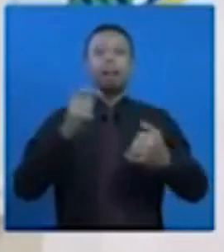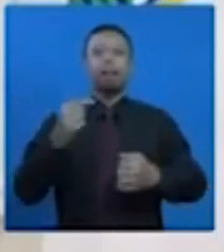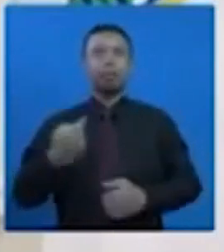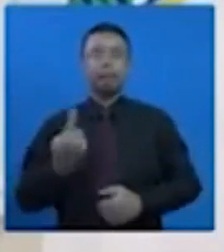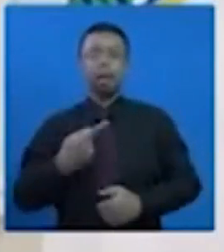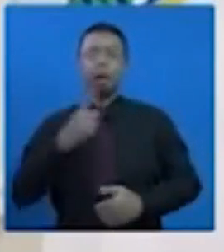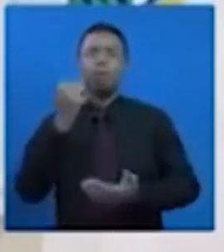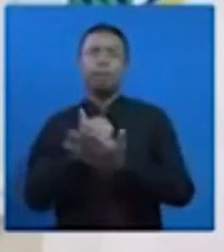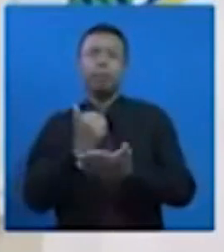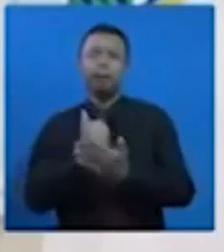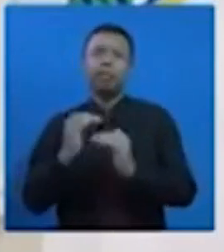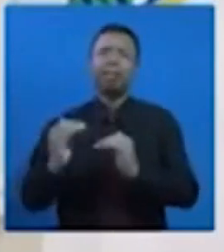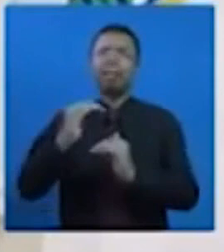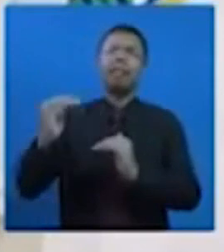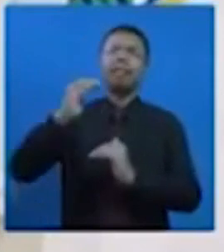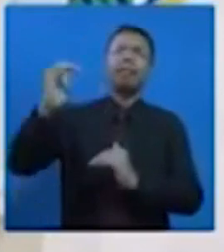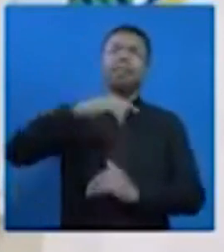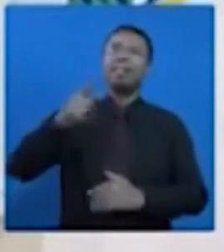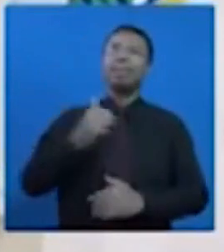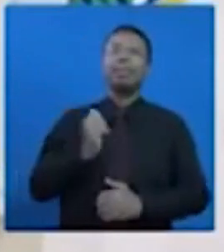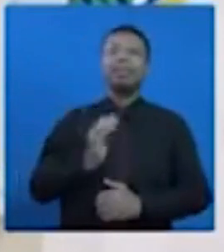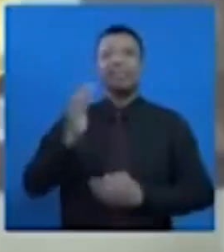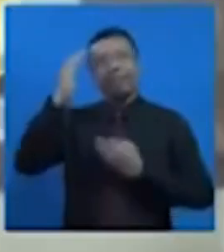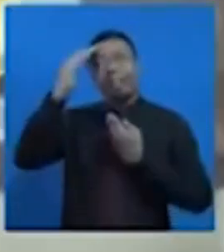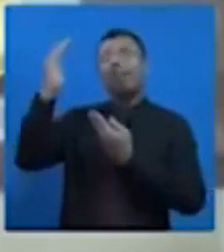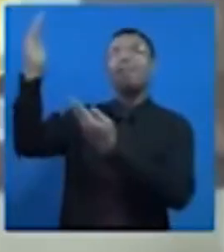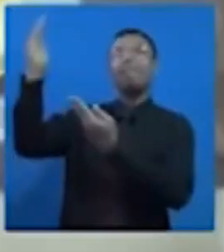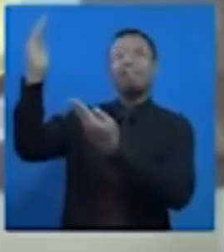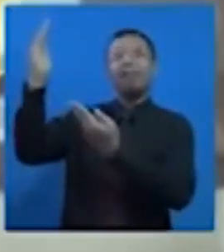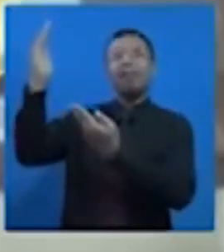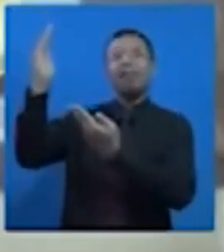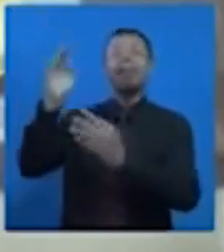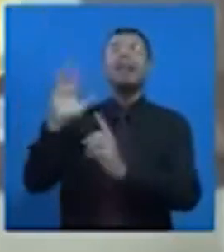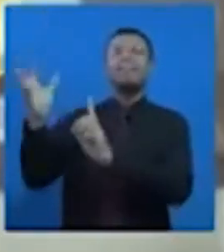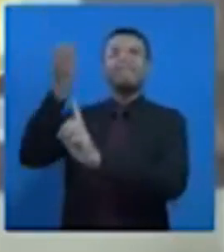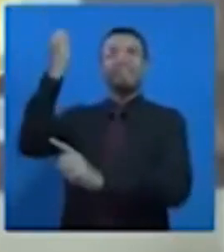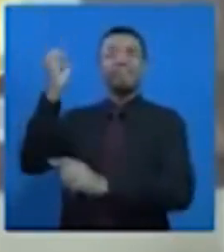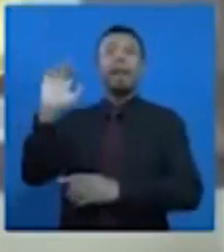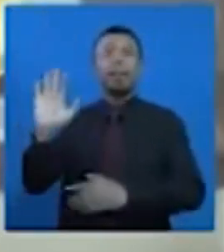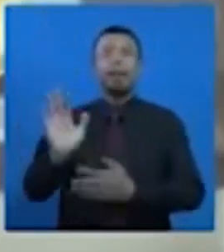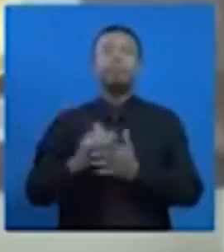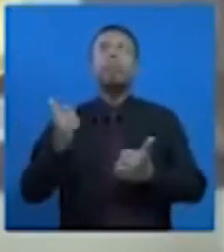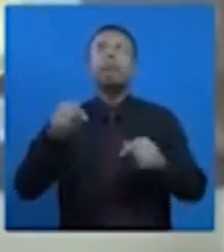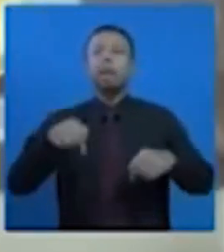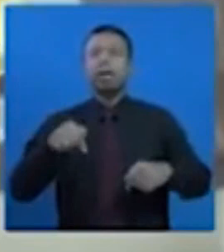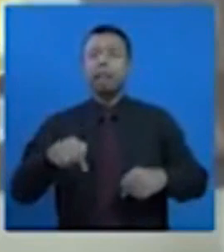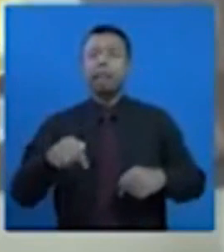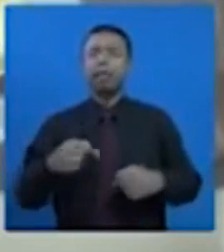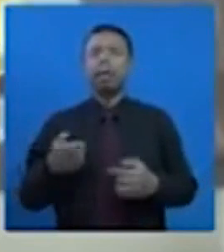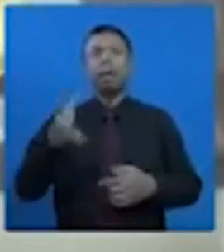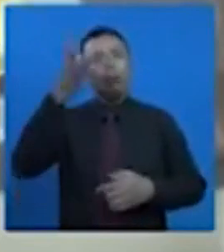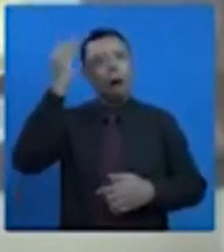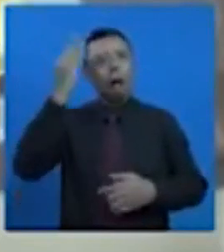benar-benar meningkatkan ketaqwaan mencapai derajat Muttaqin Hai tapi ini juga sebuah